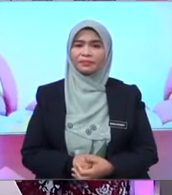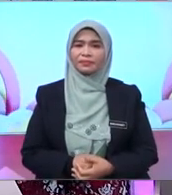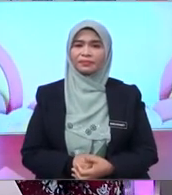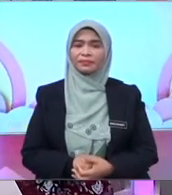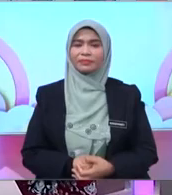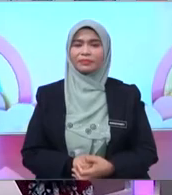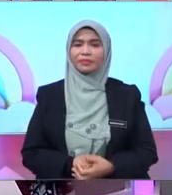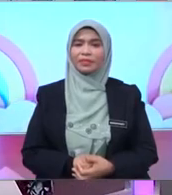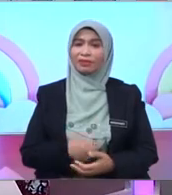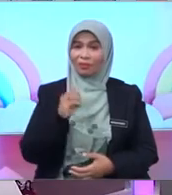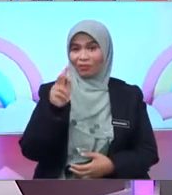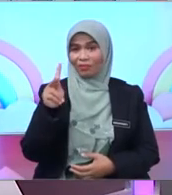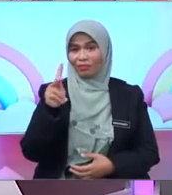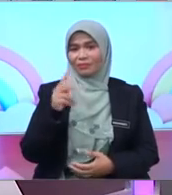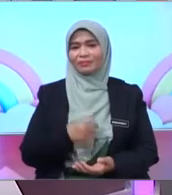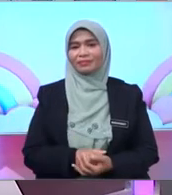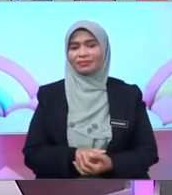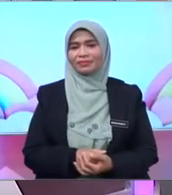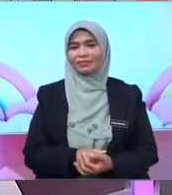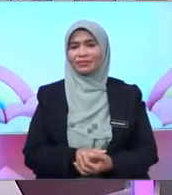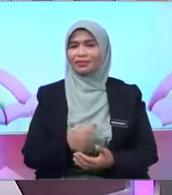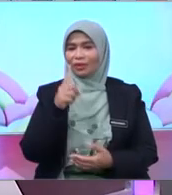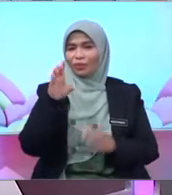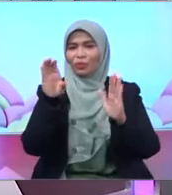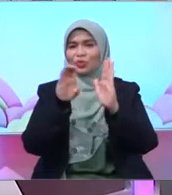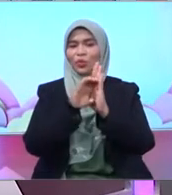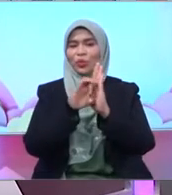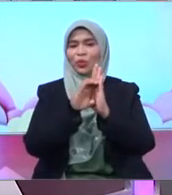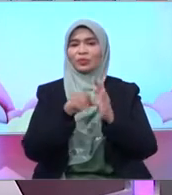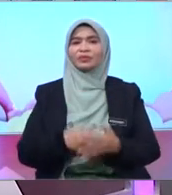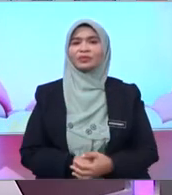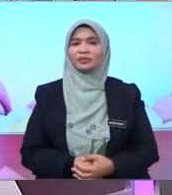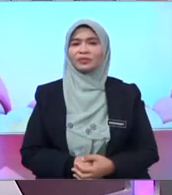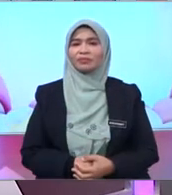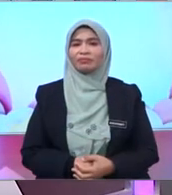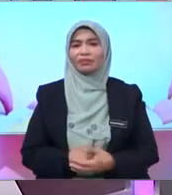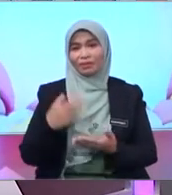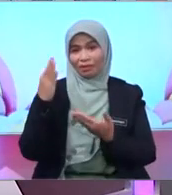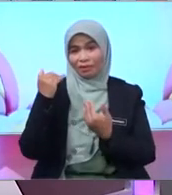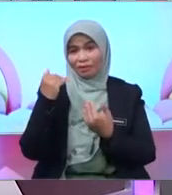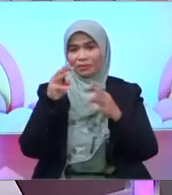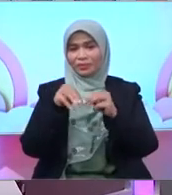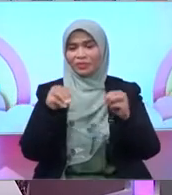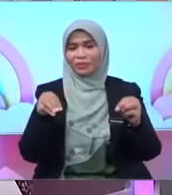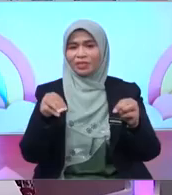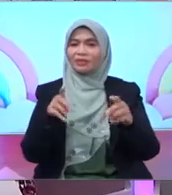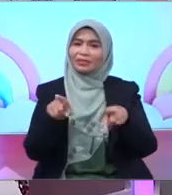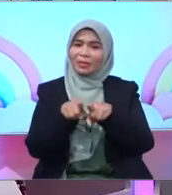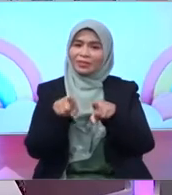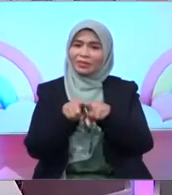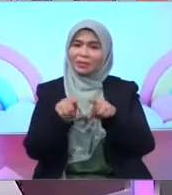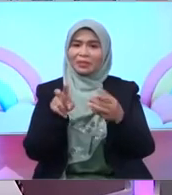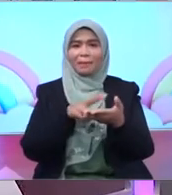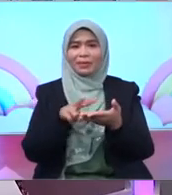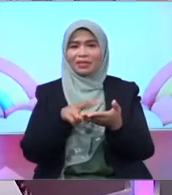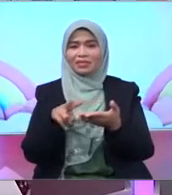Hai Oke ini adalah satu contoh situasi Oke diharapkan murid-murid di rumah sama-sama baca